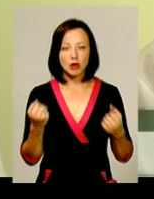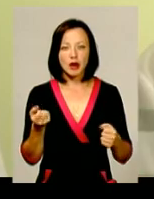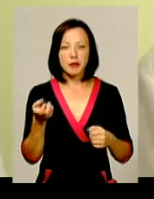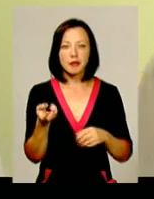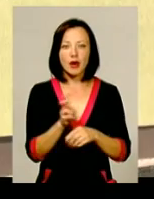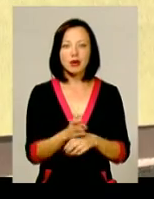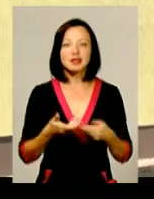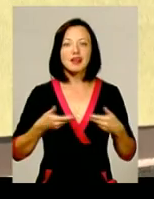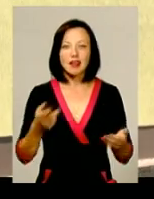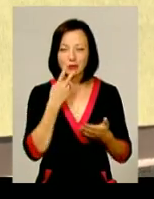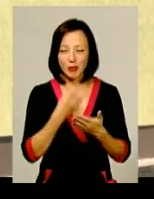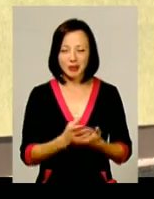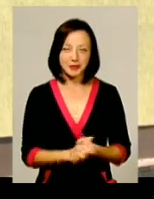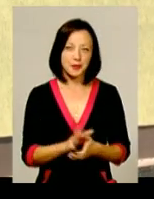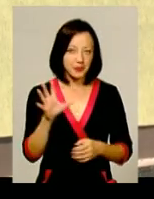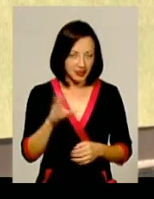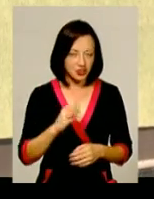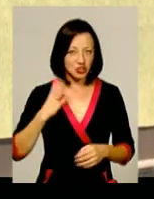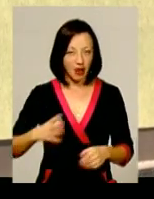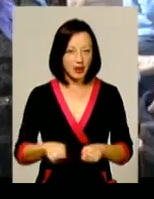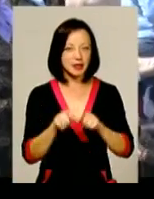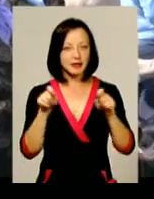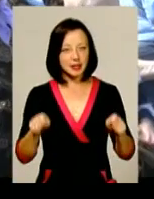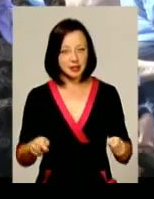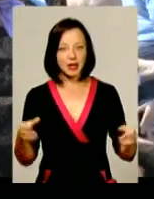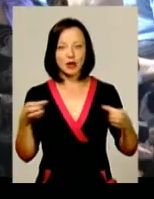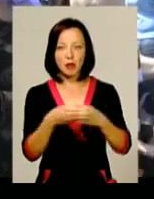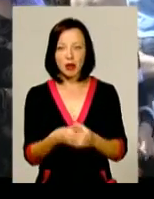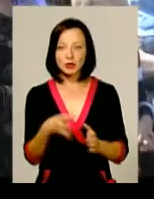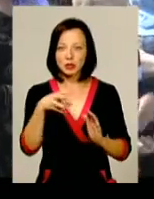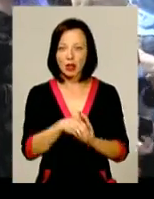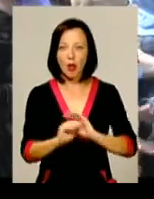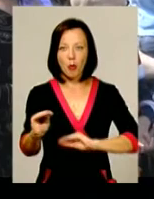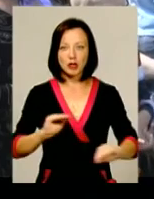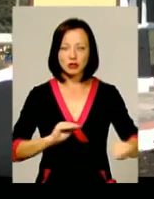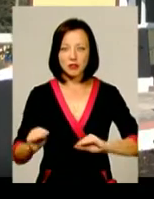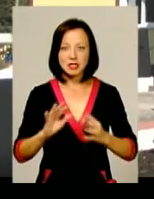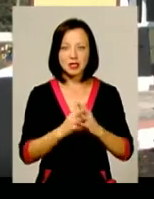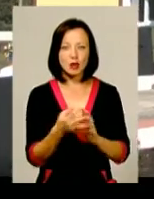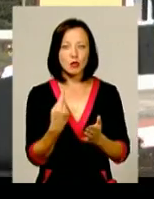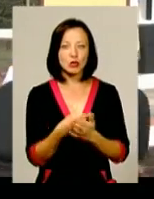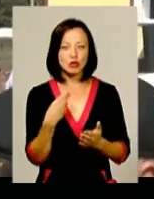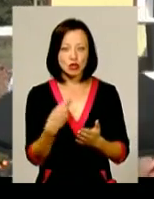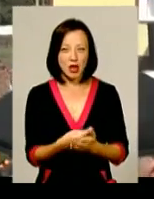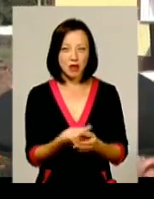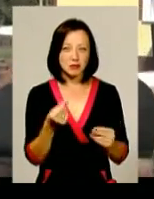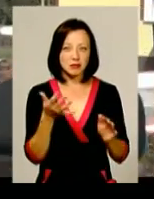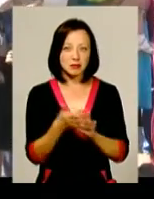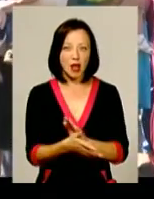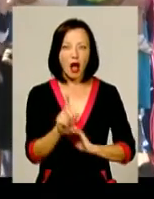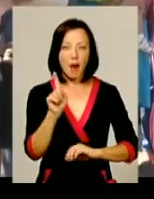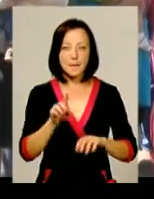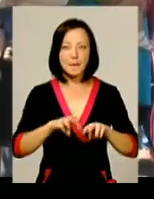нас побачити. Усі чекали на її відкриття, а громадою долучалися до облаштування. Сільському бюджету амбулаторія увійшлась у